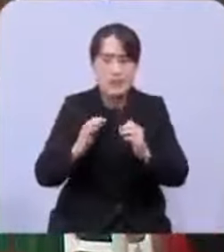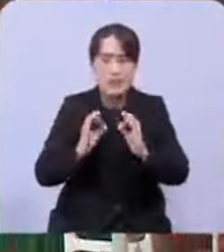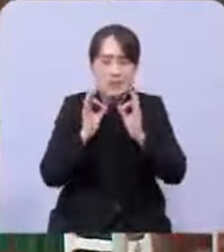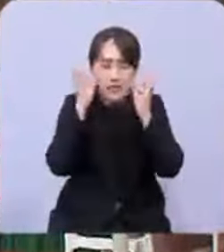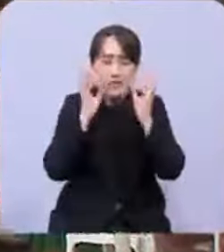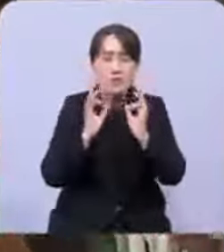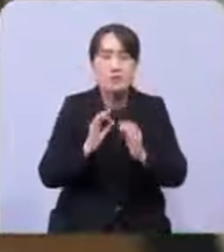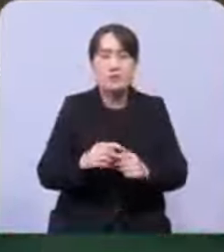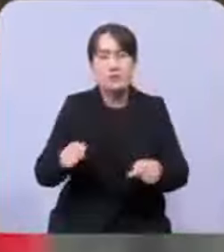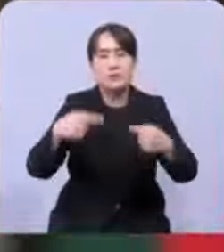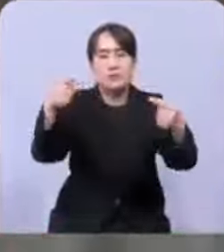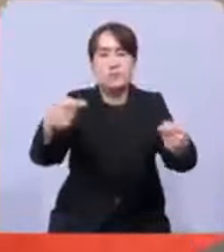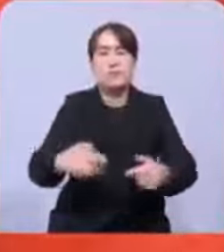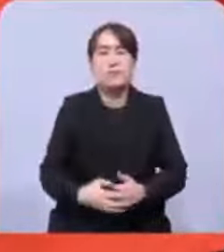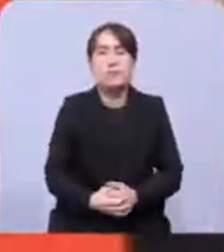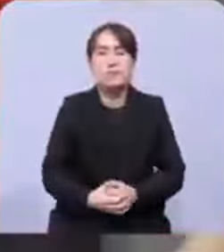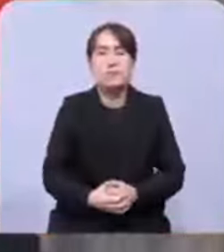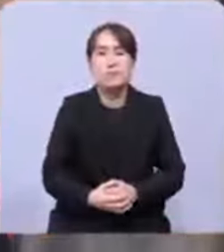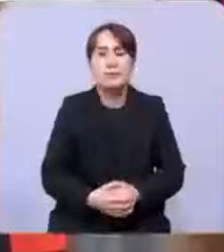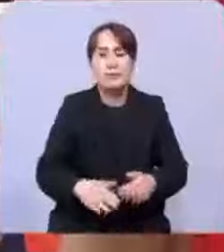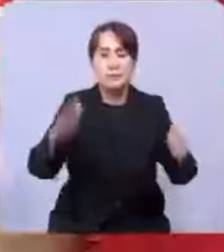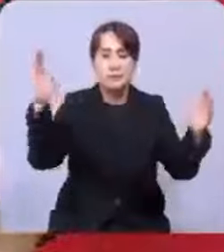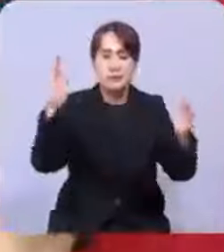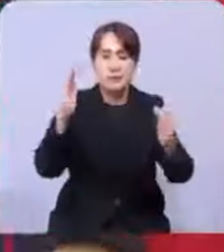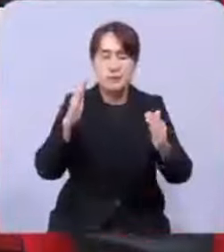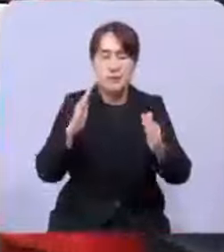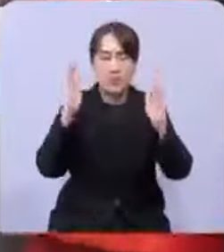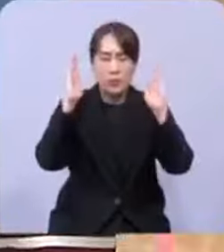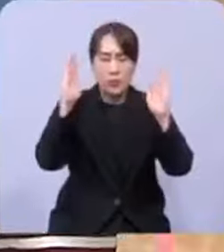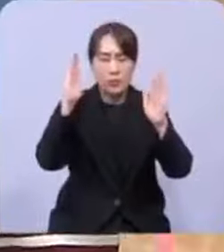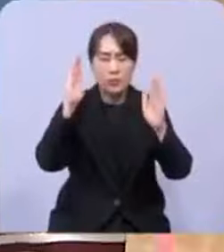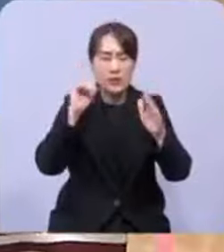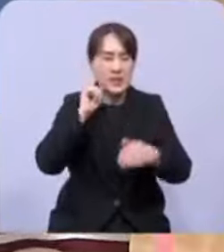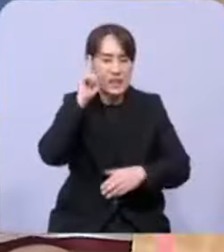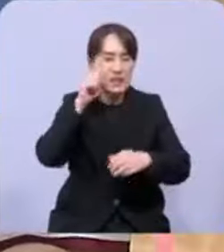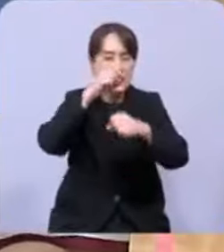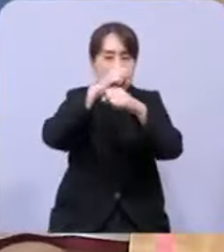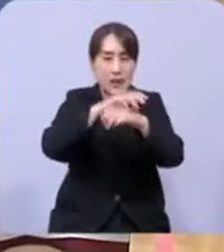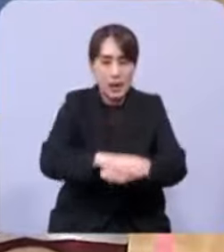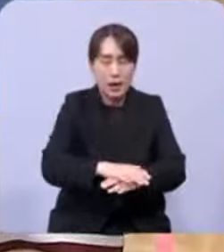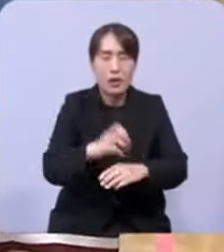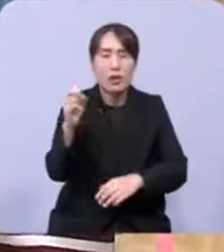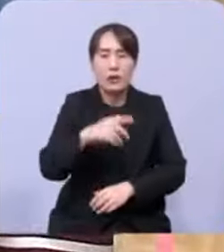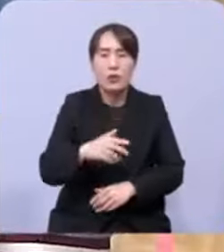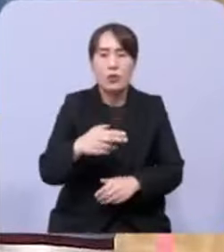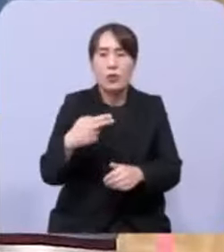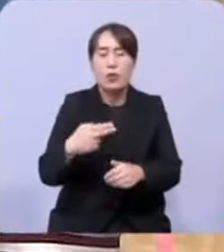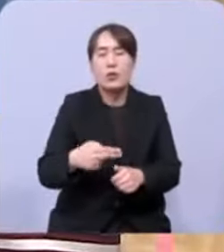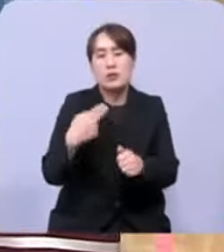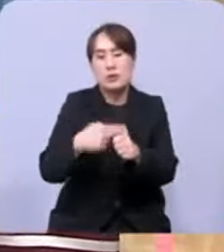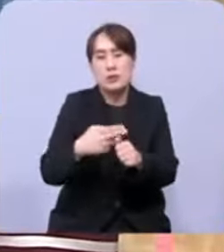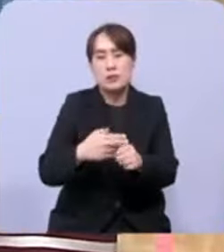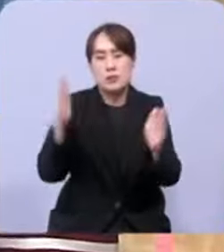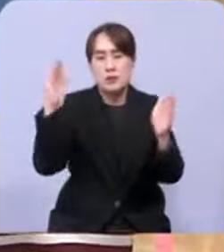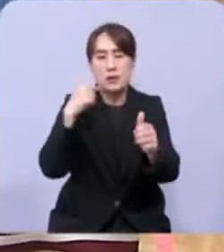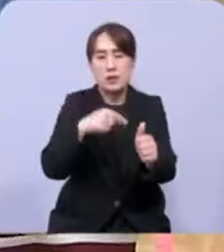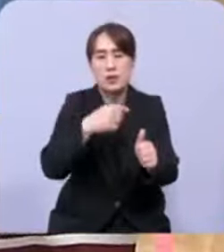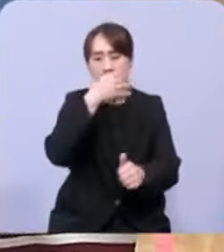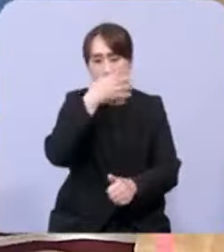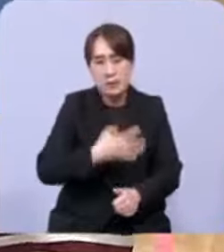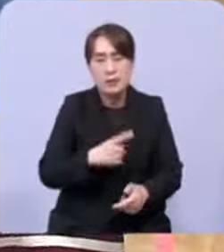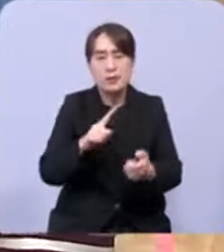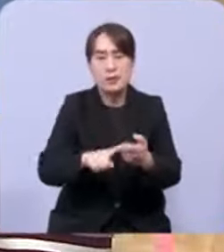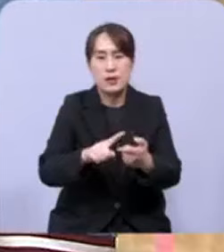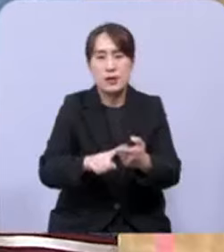다해 경기에 임합니다 학생들도 학업 스트레스를 해소하고 선생님들도 학생들을 가르치면서 힘들었던